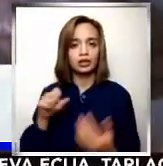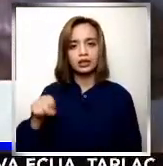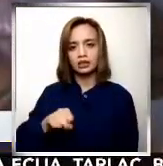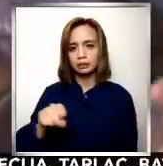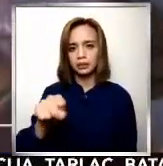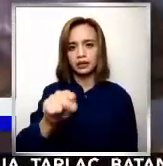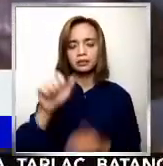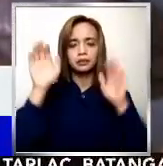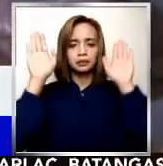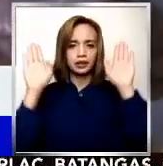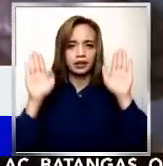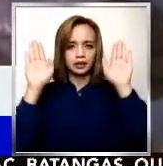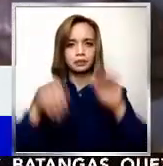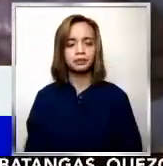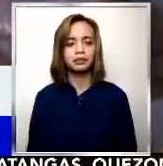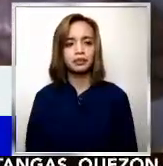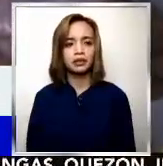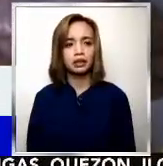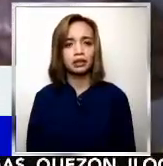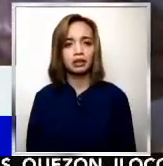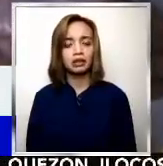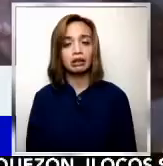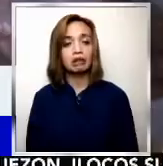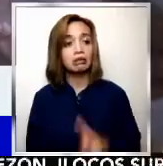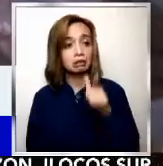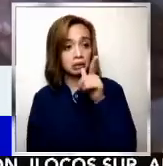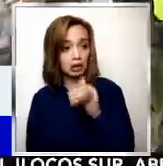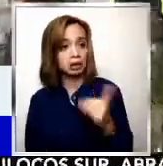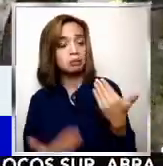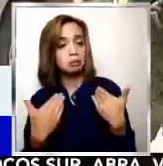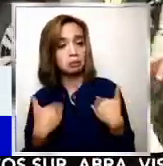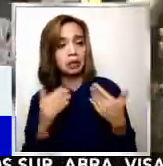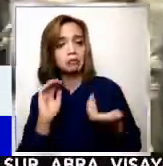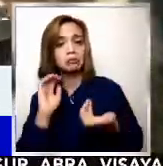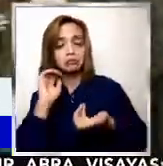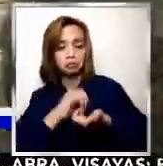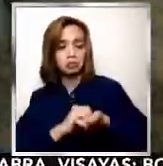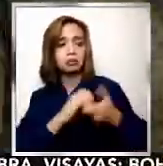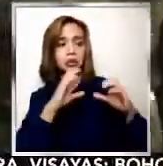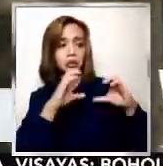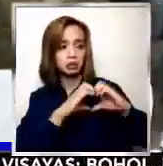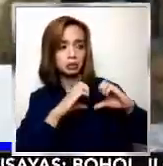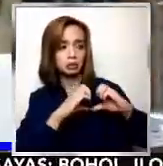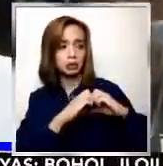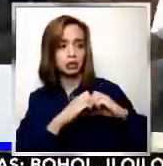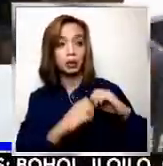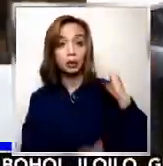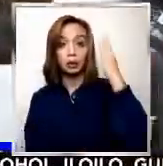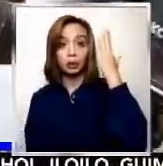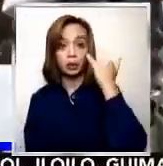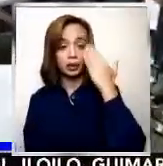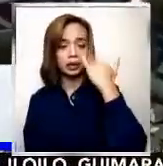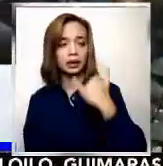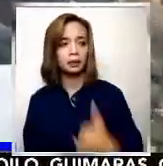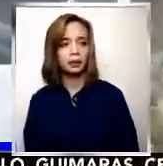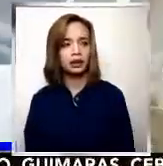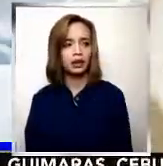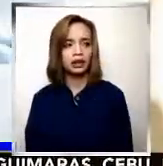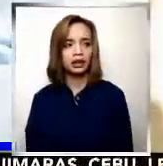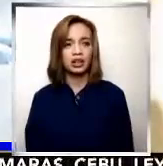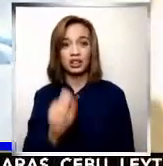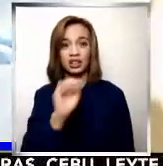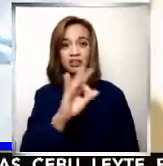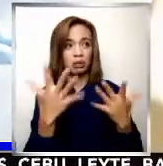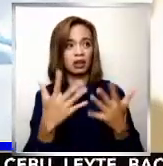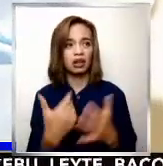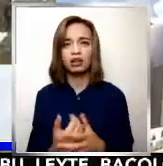lang we have our partner at GMA Kapuso Foundation dahil kung wala, mahihirapan kaming mga sundalo. Yung